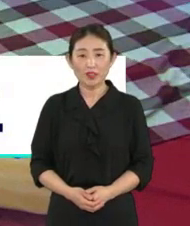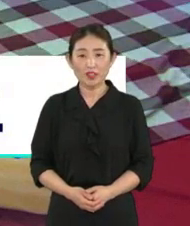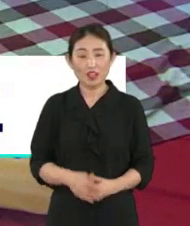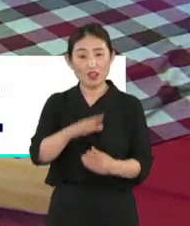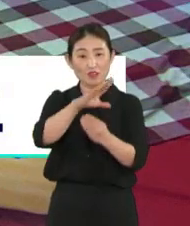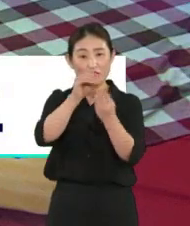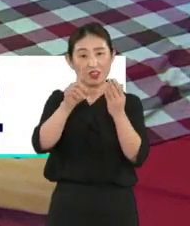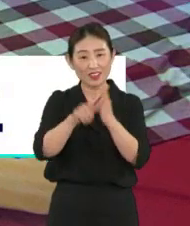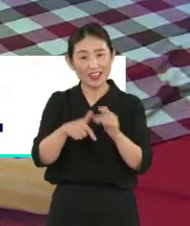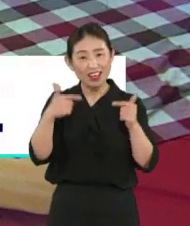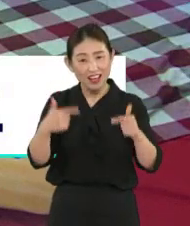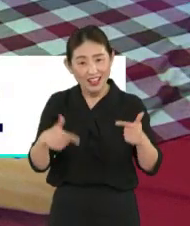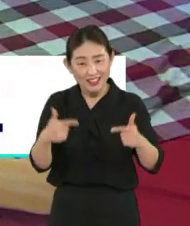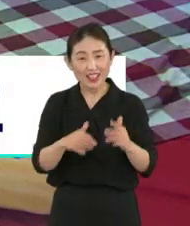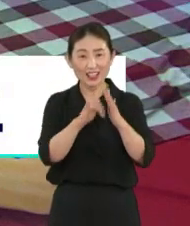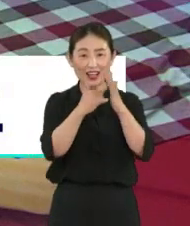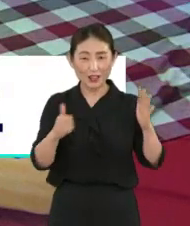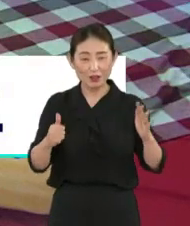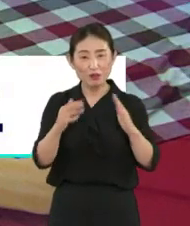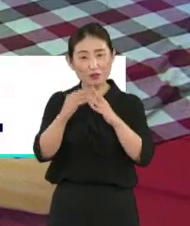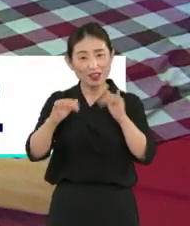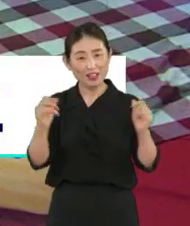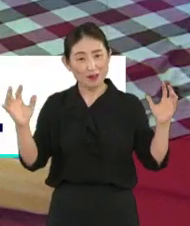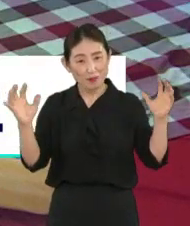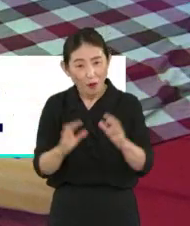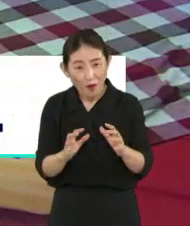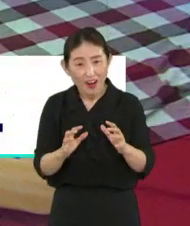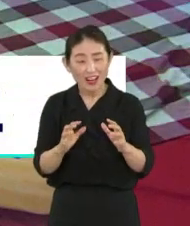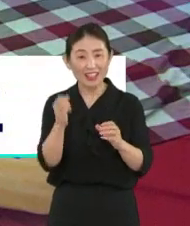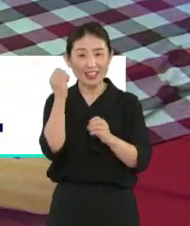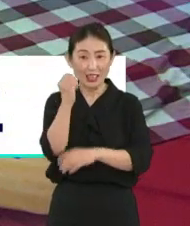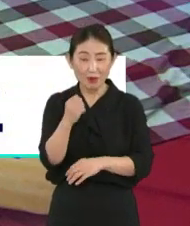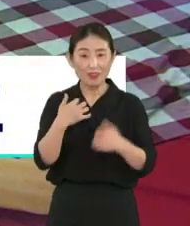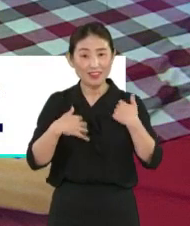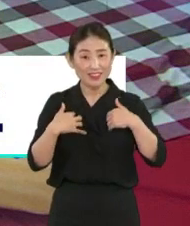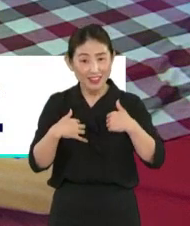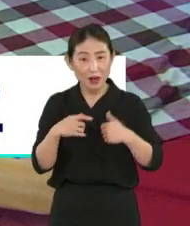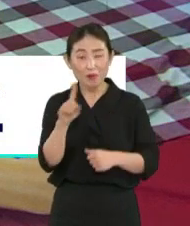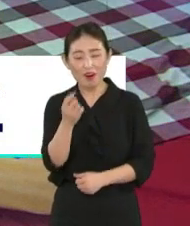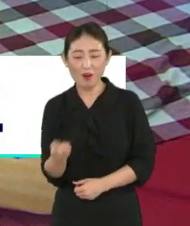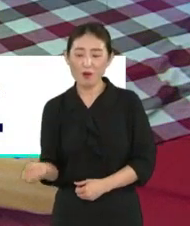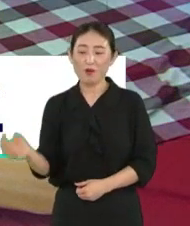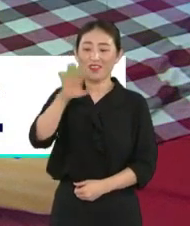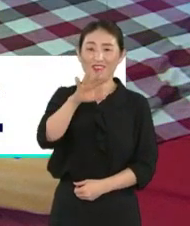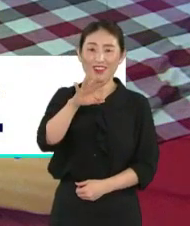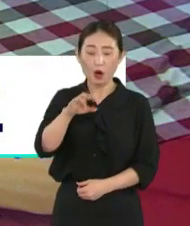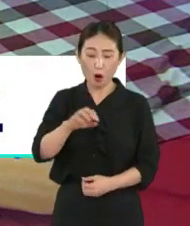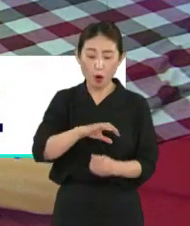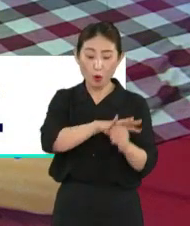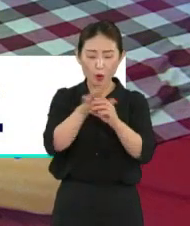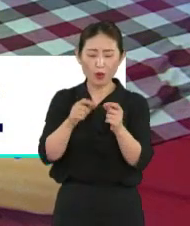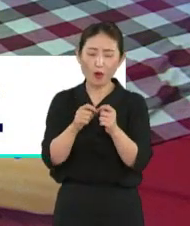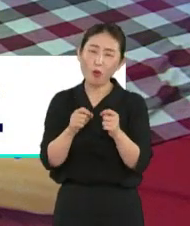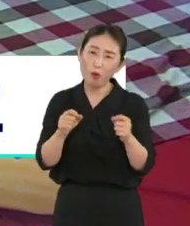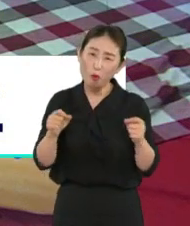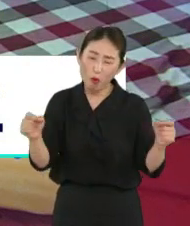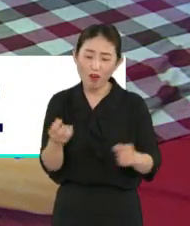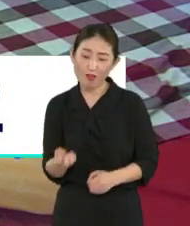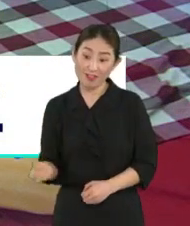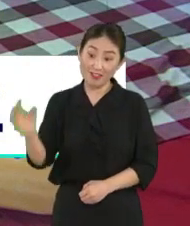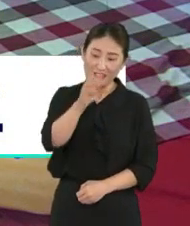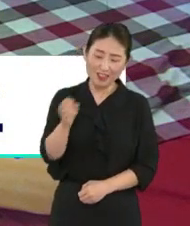명절 연휴 때마다 가족 이웃들과 일이 함께 모여 즐겼던 중 놀이 하지만 코로나가 장기화되면서 이렇게 유술